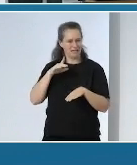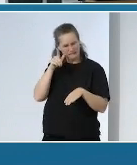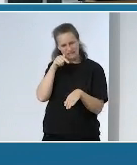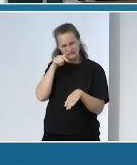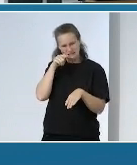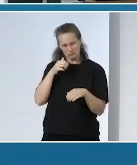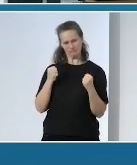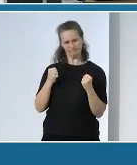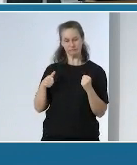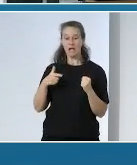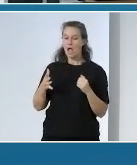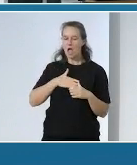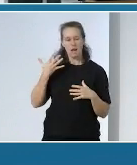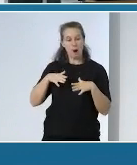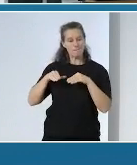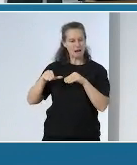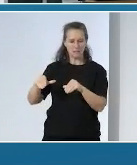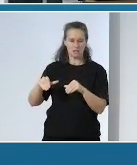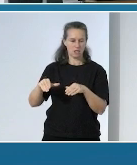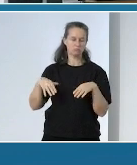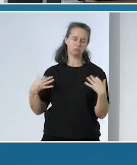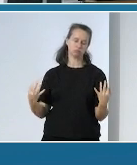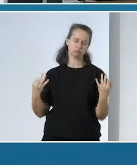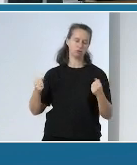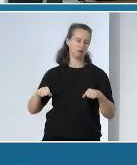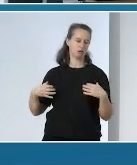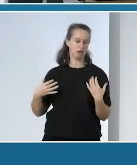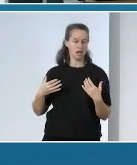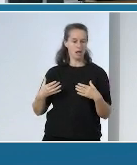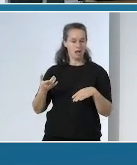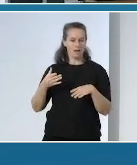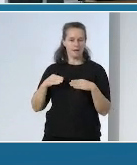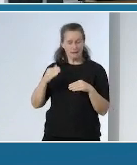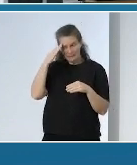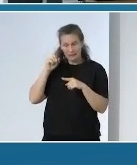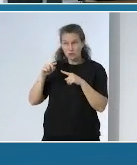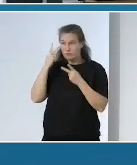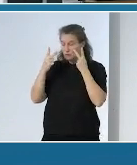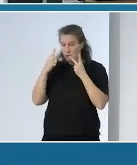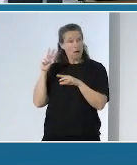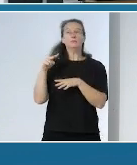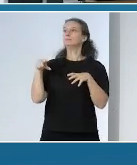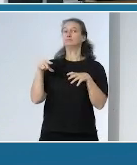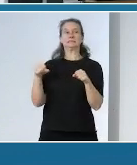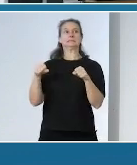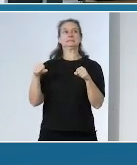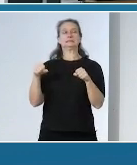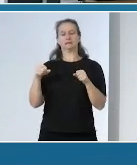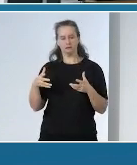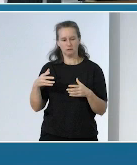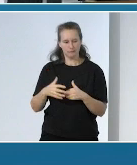Elle apprécie beaucoup les massages, elle peut se laisser à une vraie détente, mais dès qu'elle perçoit un stimuli visuel, hop, elle est repartie.